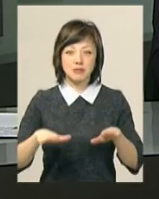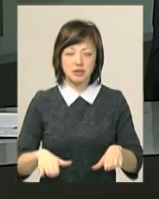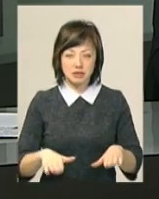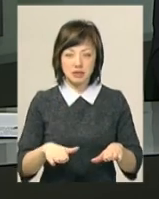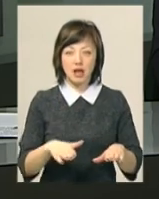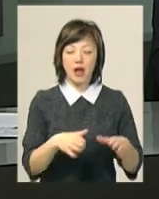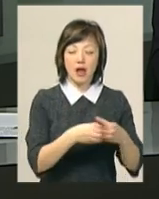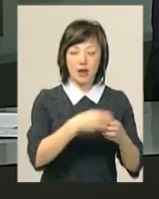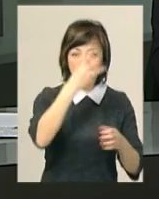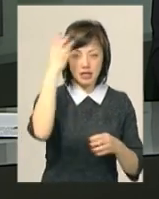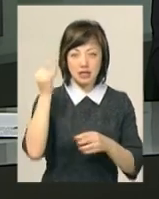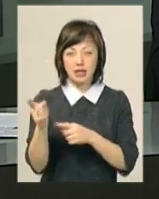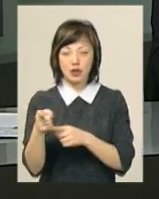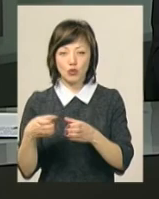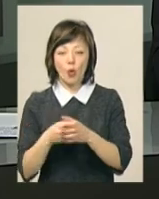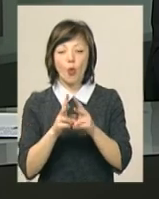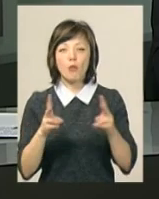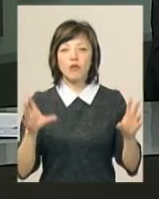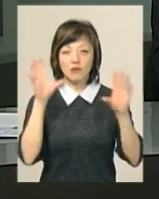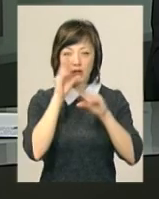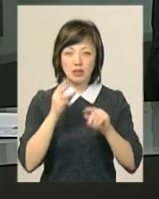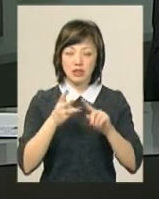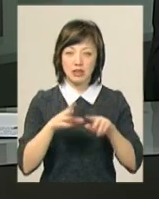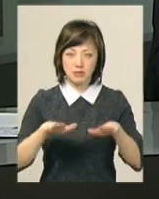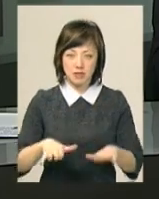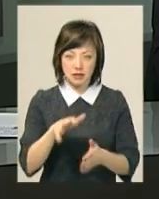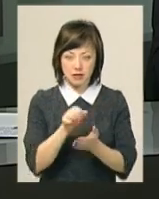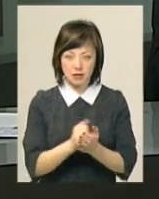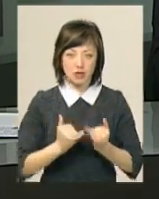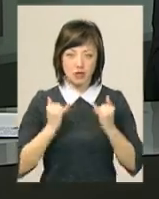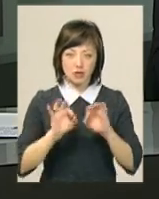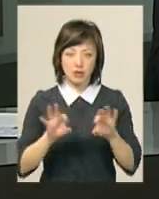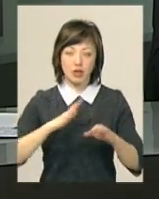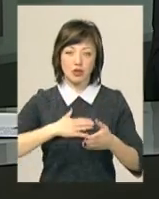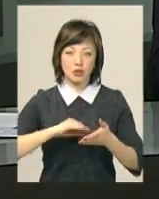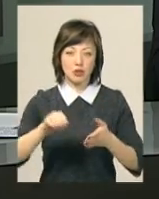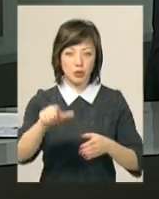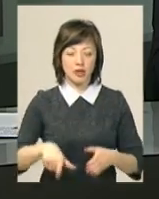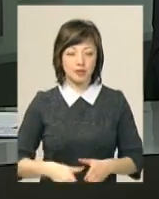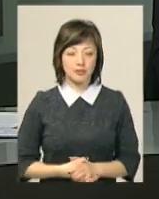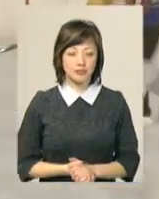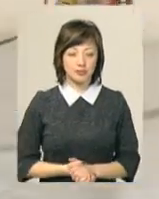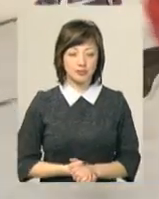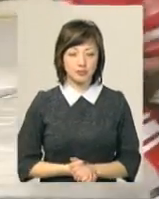тернопільська «Подоляни». Кому вдалося зійти на третю сходинку п'єдесталу «Пошани», розповідає Світлана Поробок.